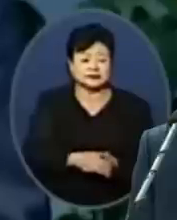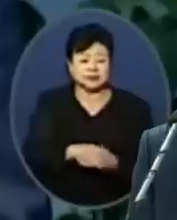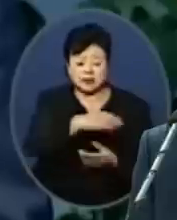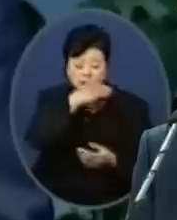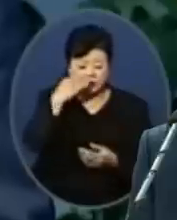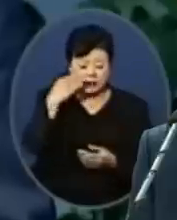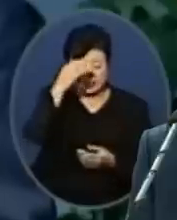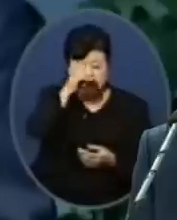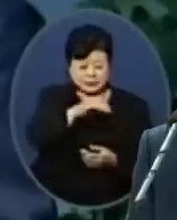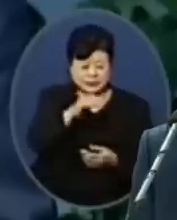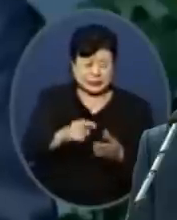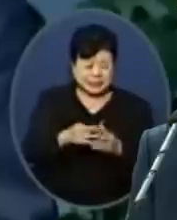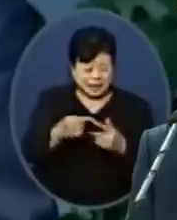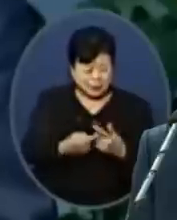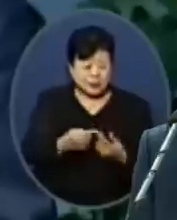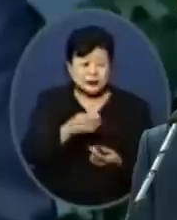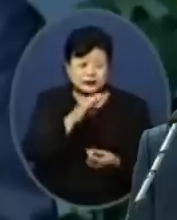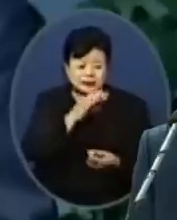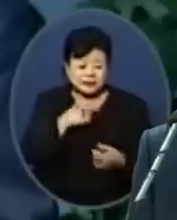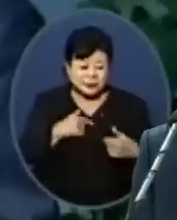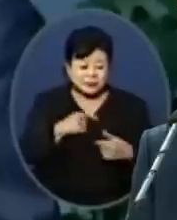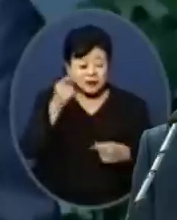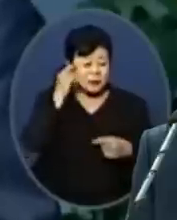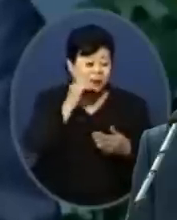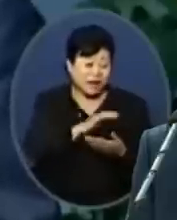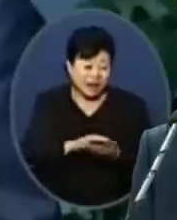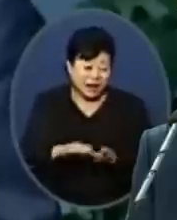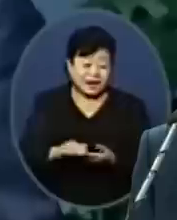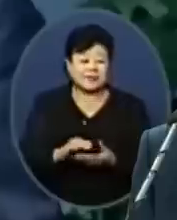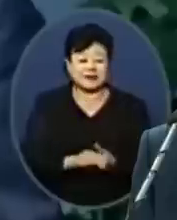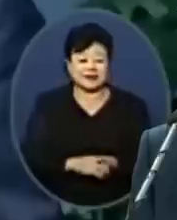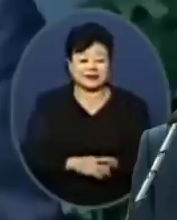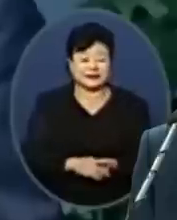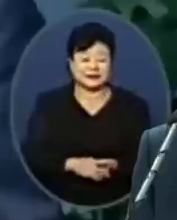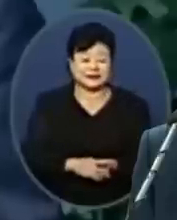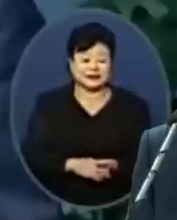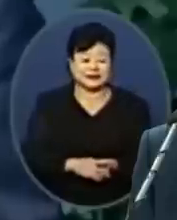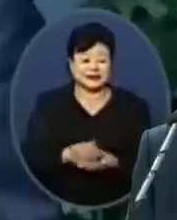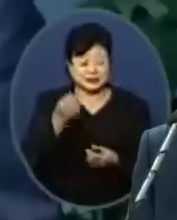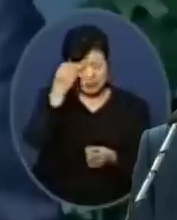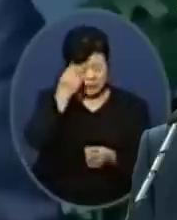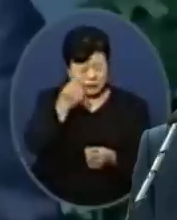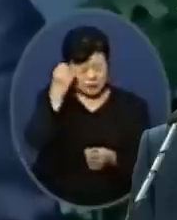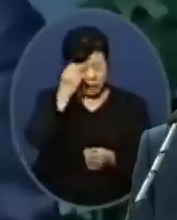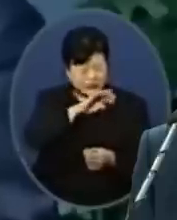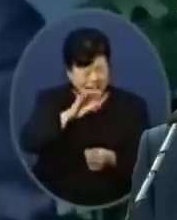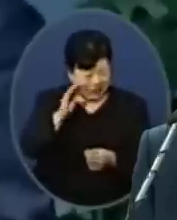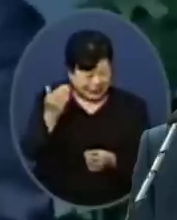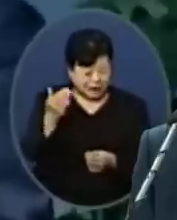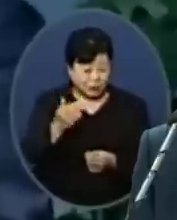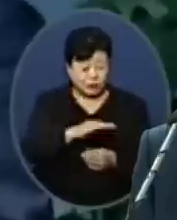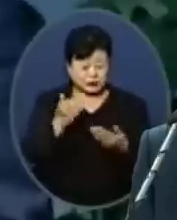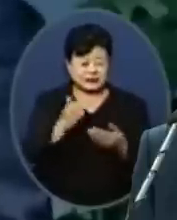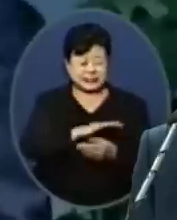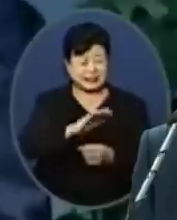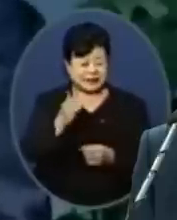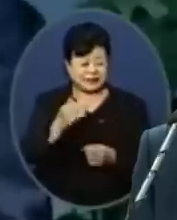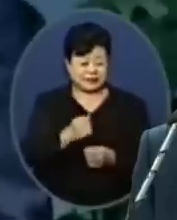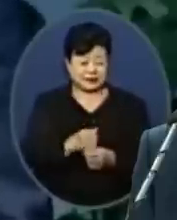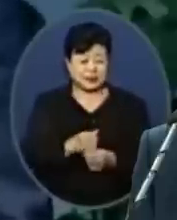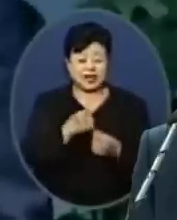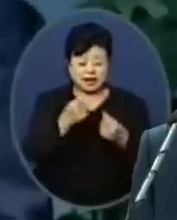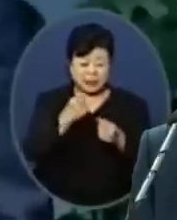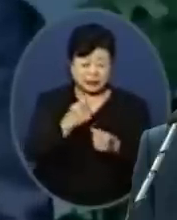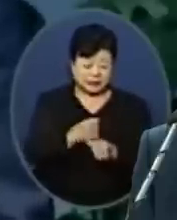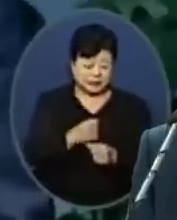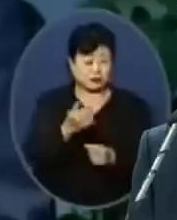올바르게 십자가를 이해하면 참 기쁘고 평안하게 살게 만들어진 것입니다. 영혼이 잘 되게 되어 있고 범사가 잘 되게 되어 있고